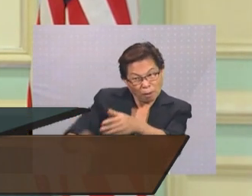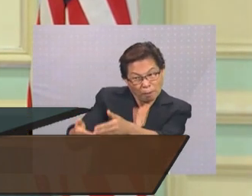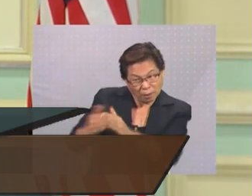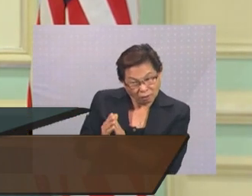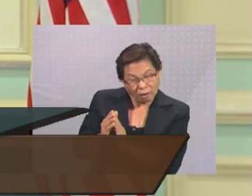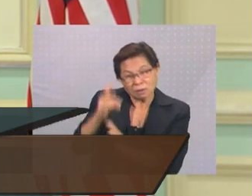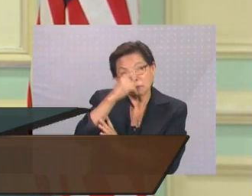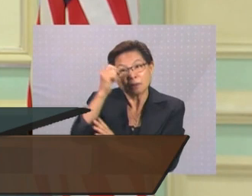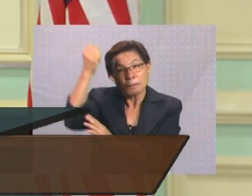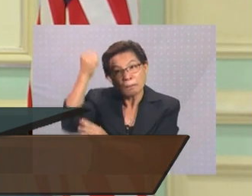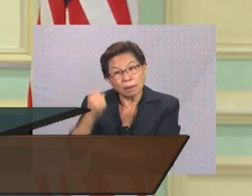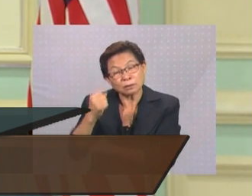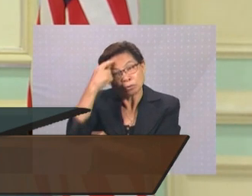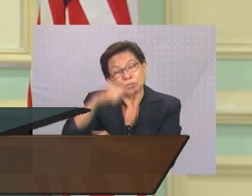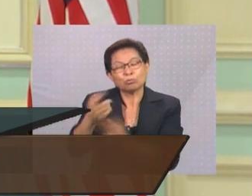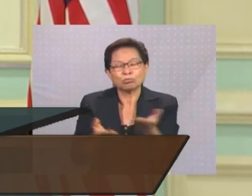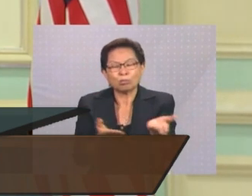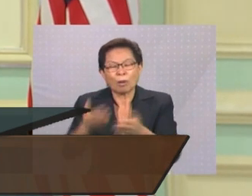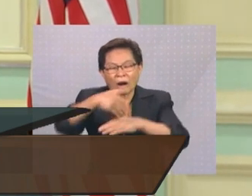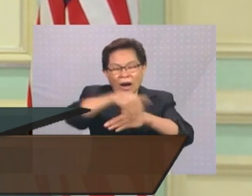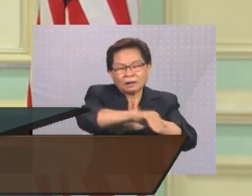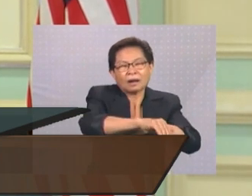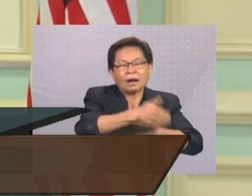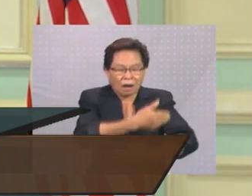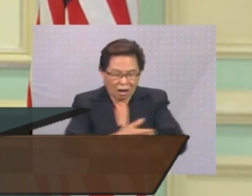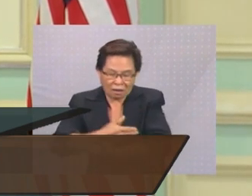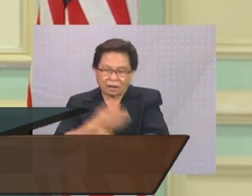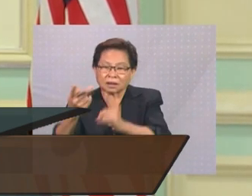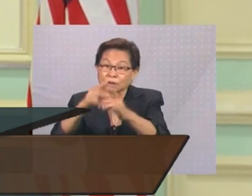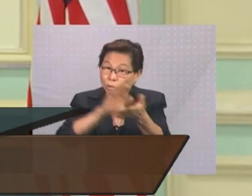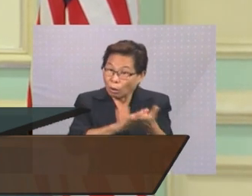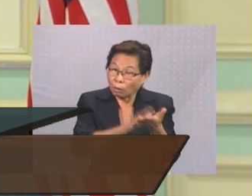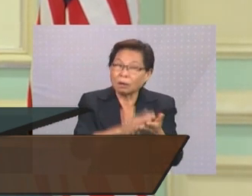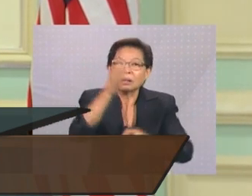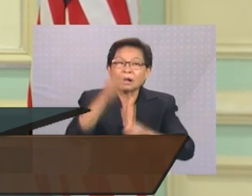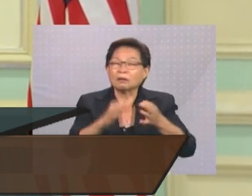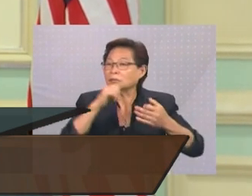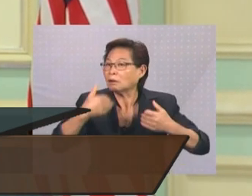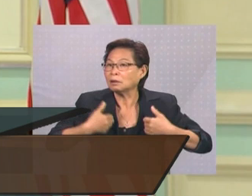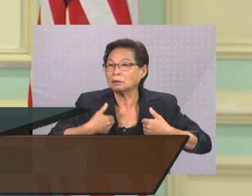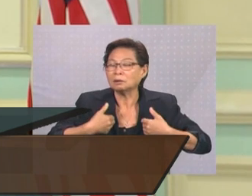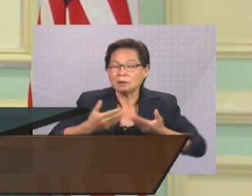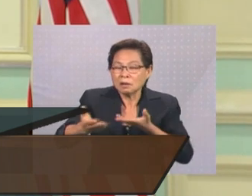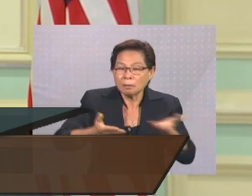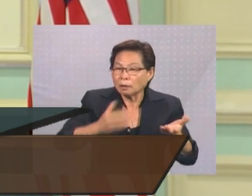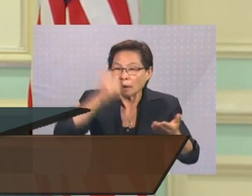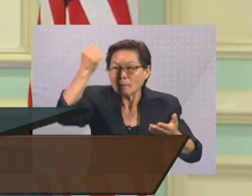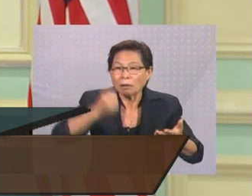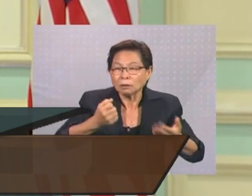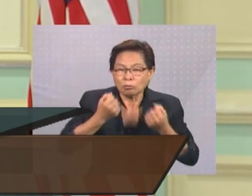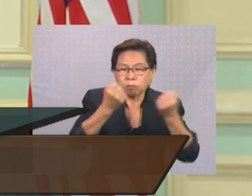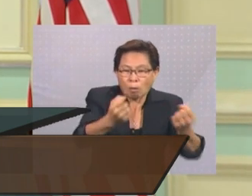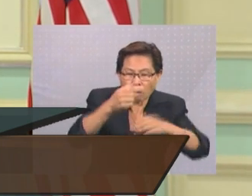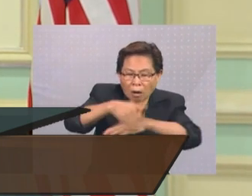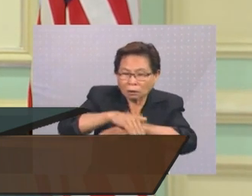bas adalah untuk perkhidmatan mengantar anak mereka ke sekolah. Jadi kalau tidak ada perkhidmatan, anak mereka masih